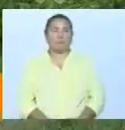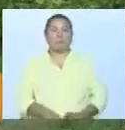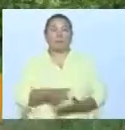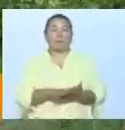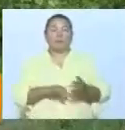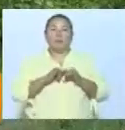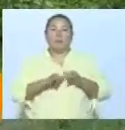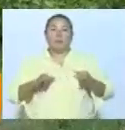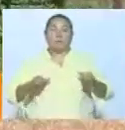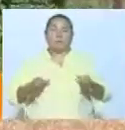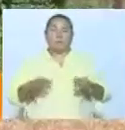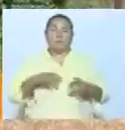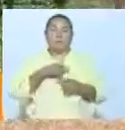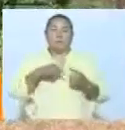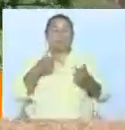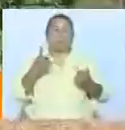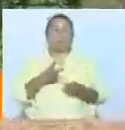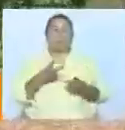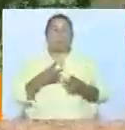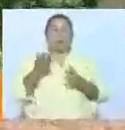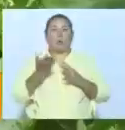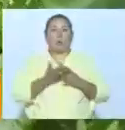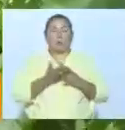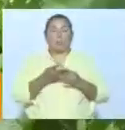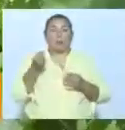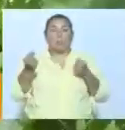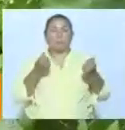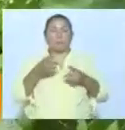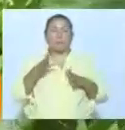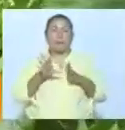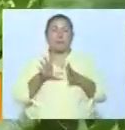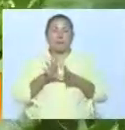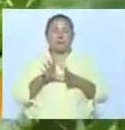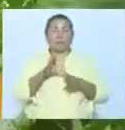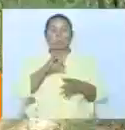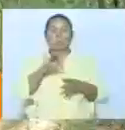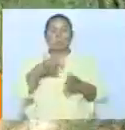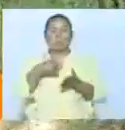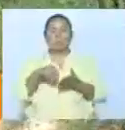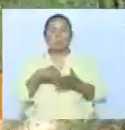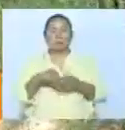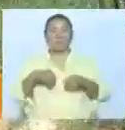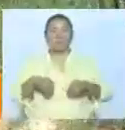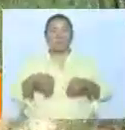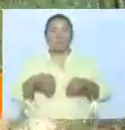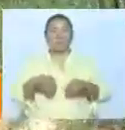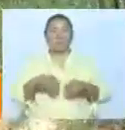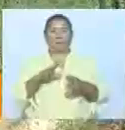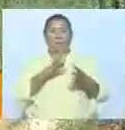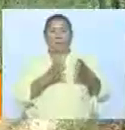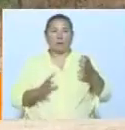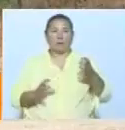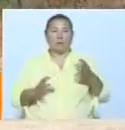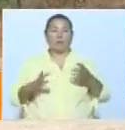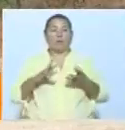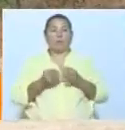дальнейшего развития бизнеса предпринимателю необходимы льготы по оплате за электроэнергию и субсидии на приобретение саженцев винограда в целом в